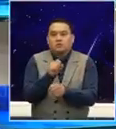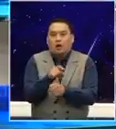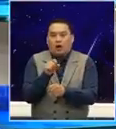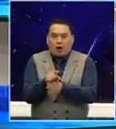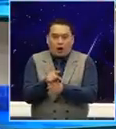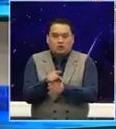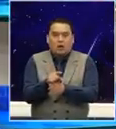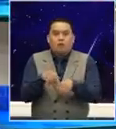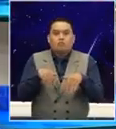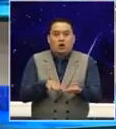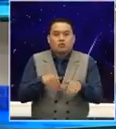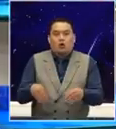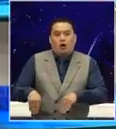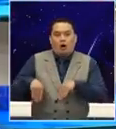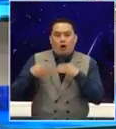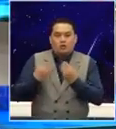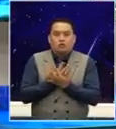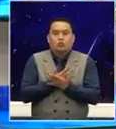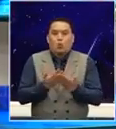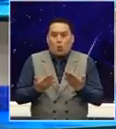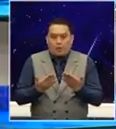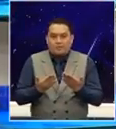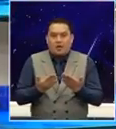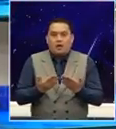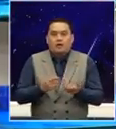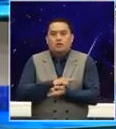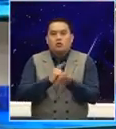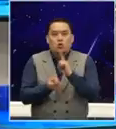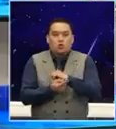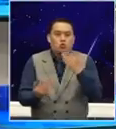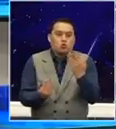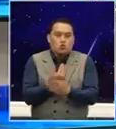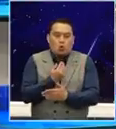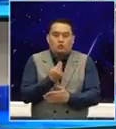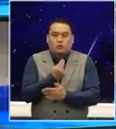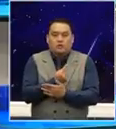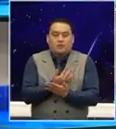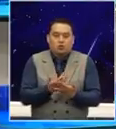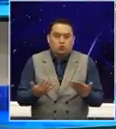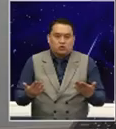насельчан на пошив одеяла, приданого или одежды, и перешли на новый вид для себя продукции.